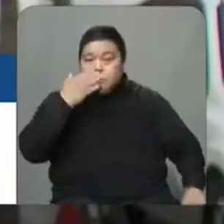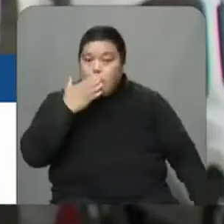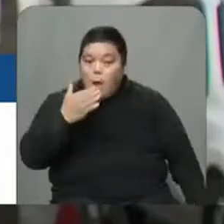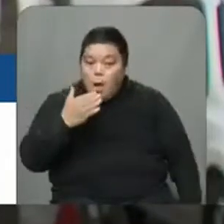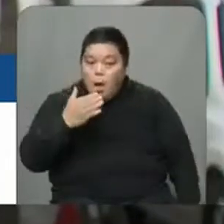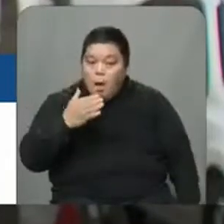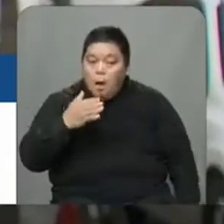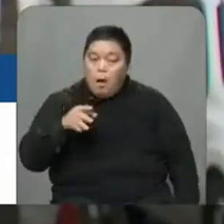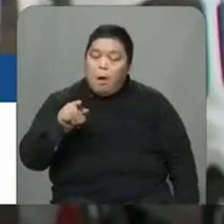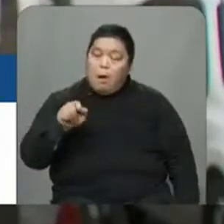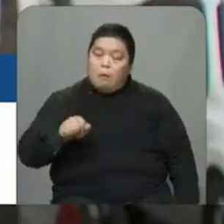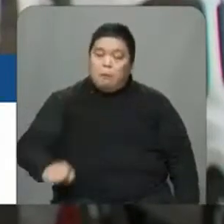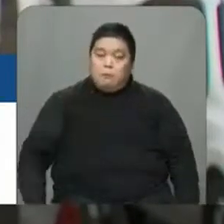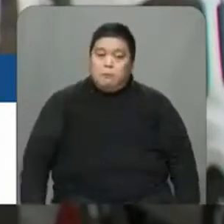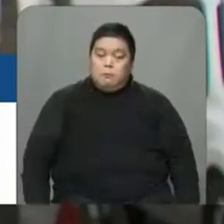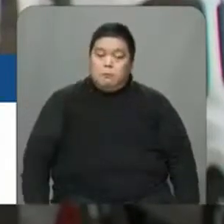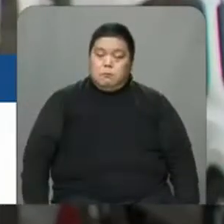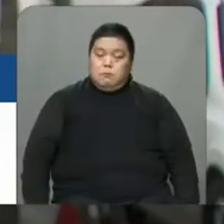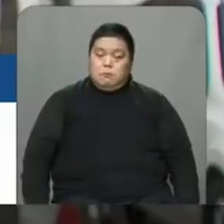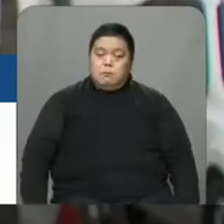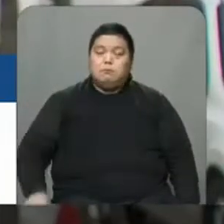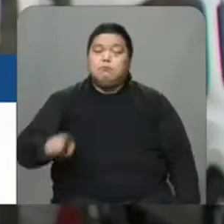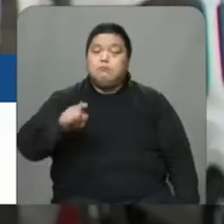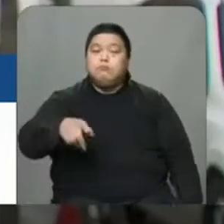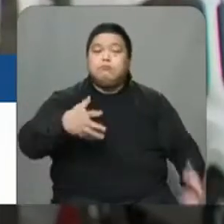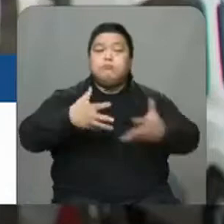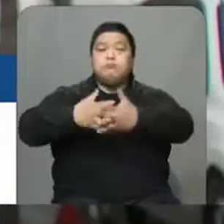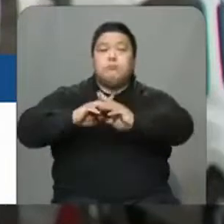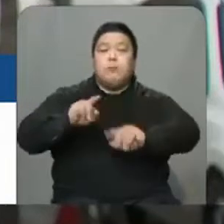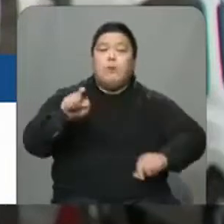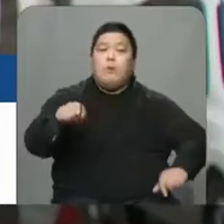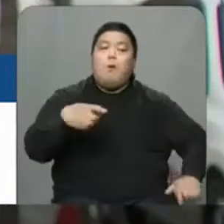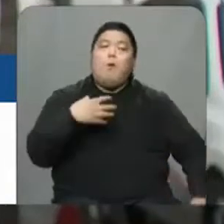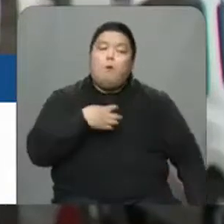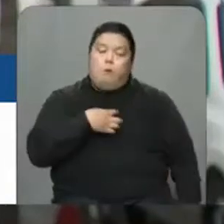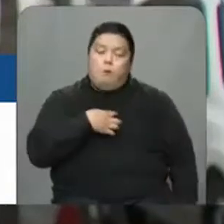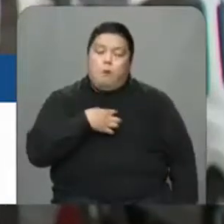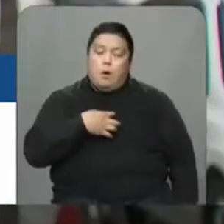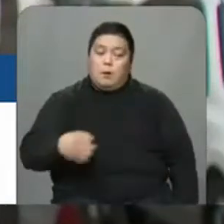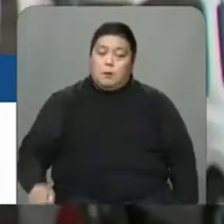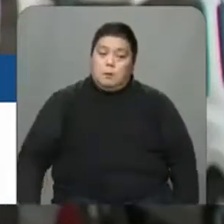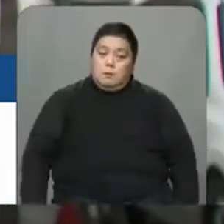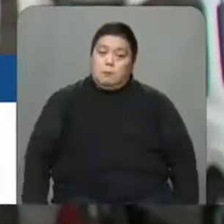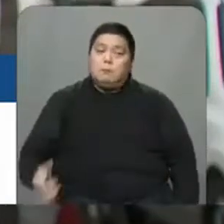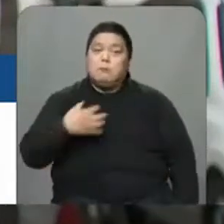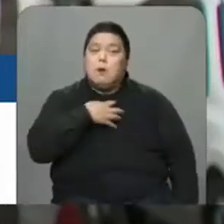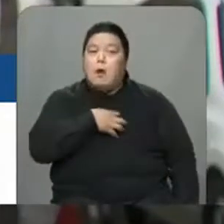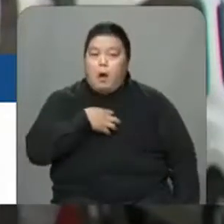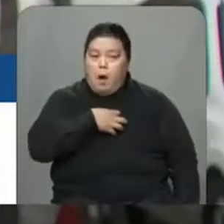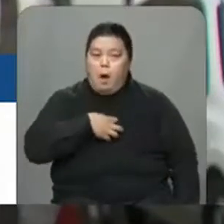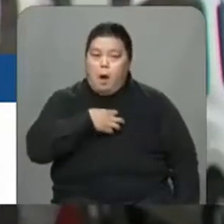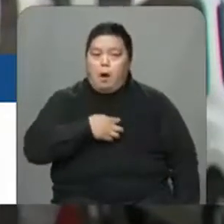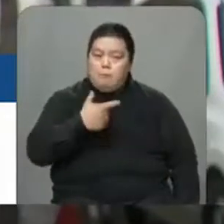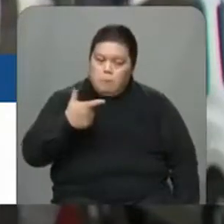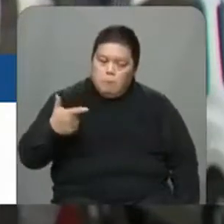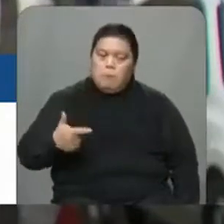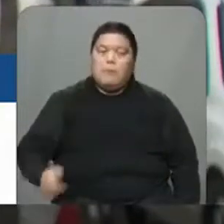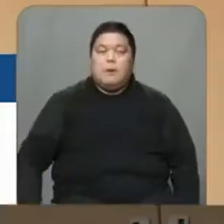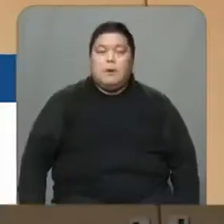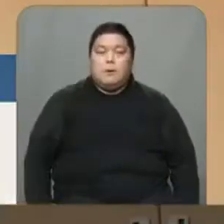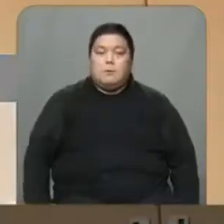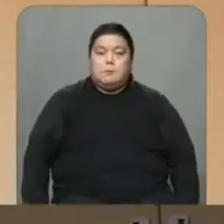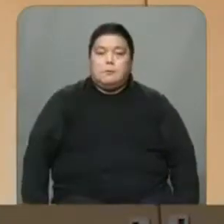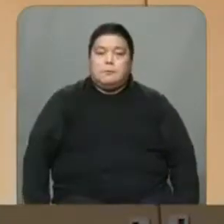아파트 인근에다가 두도록 하면 그걸 허락을 하겠습니까? 위험 시설물인데 그래서 우려를 많이 하고